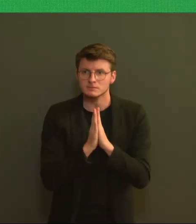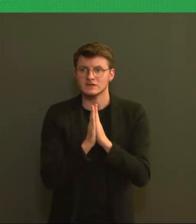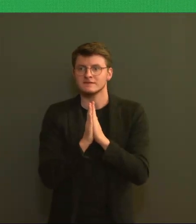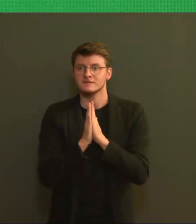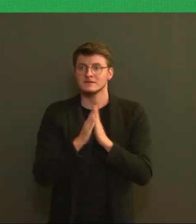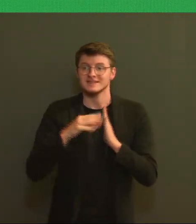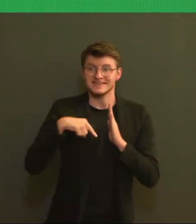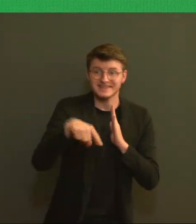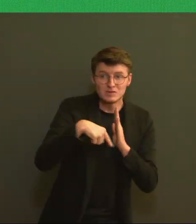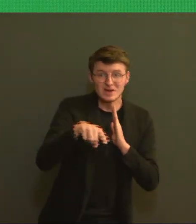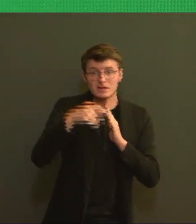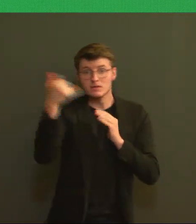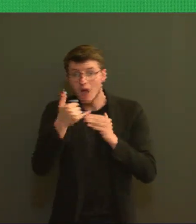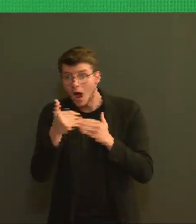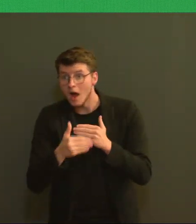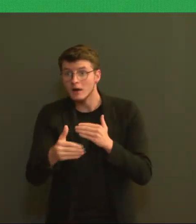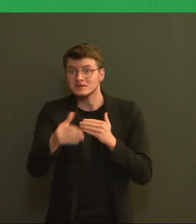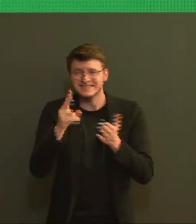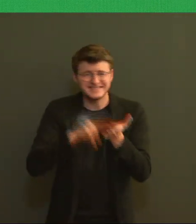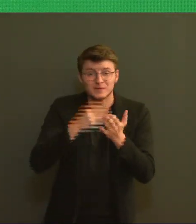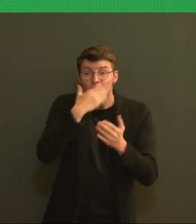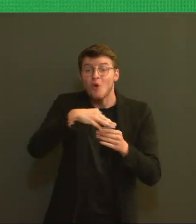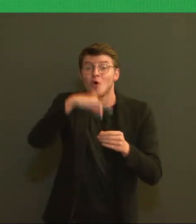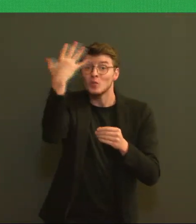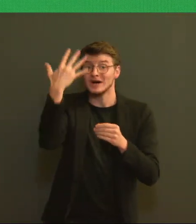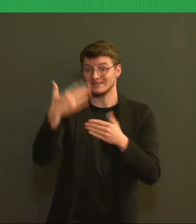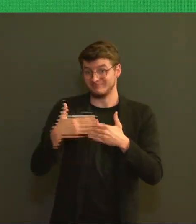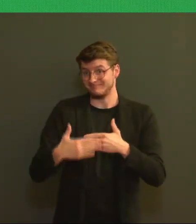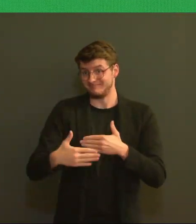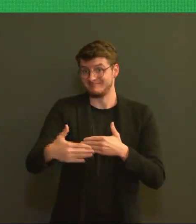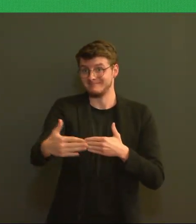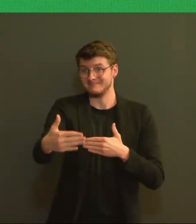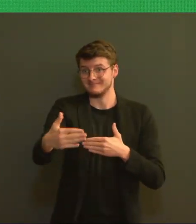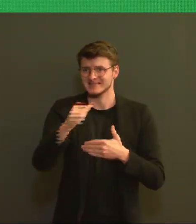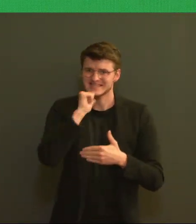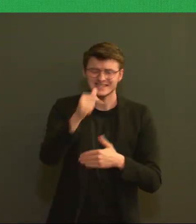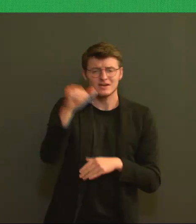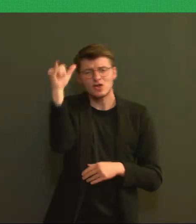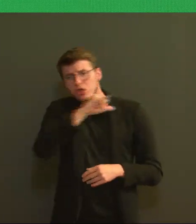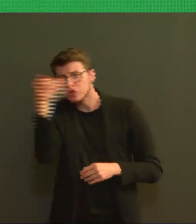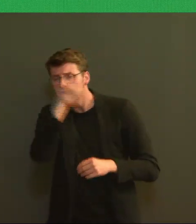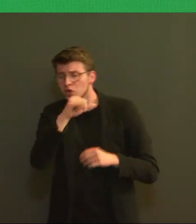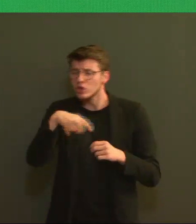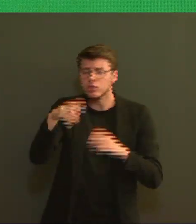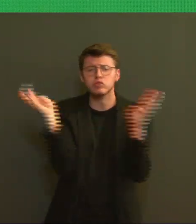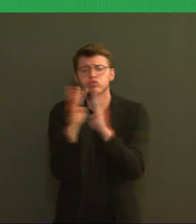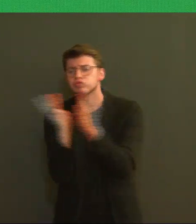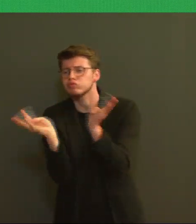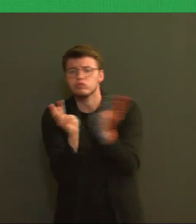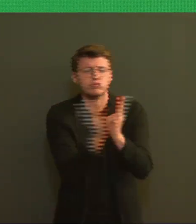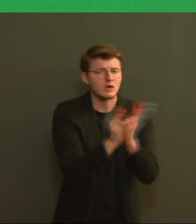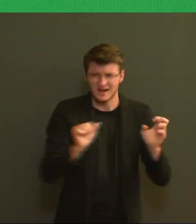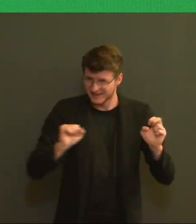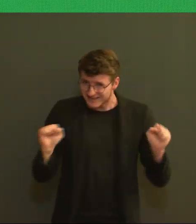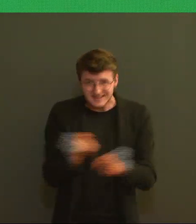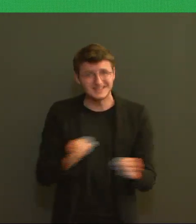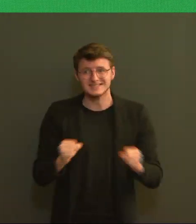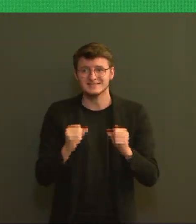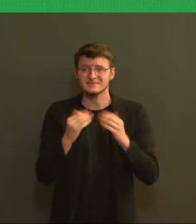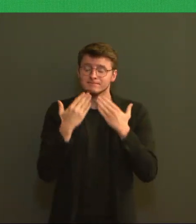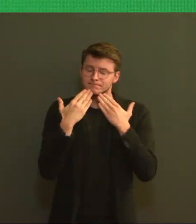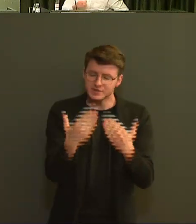komende dagen, zeker tijdens de mooie zomerdagen die worden voorspeld, niet te zot. We kunnen het ons echt niet permitteren. Dank u wel.